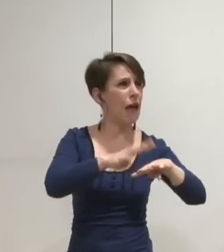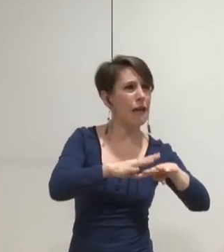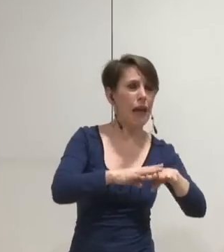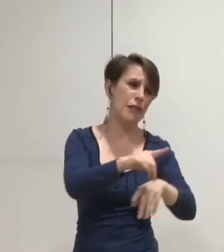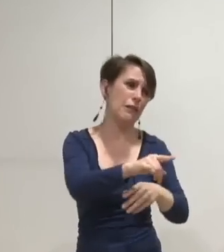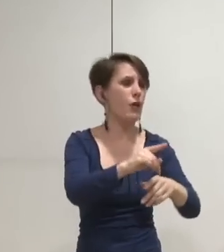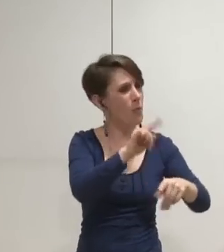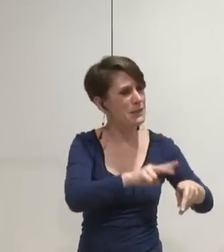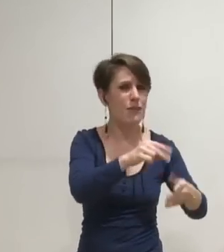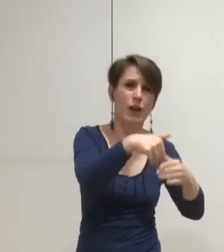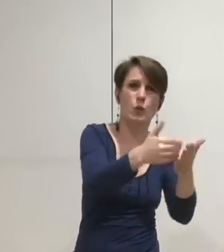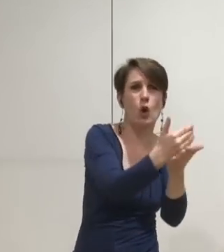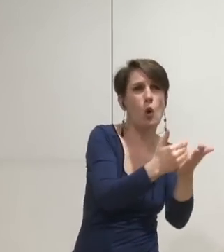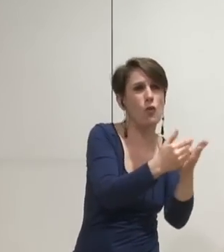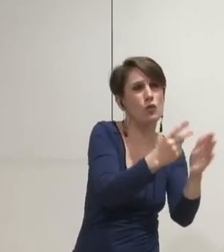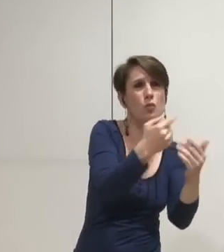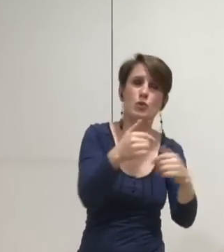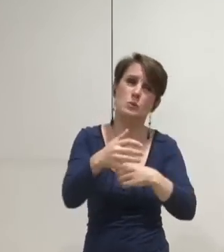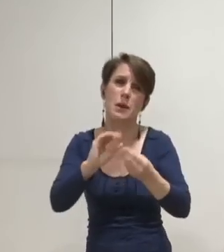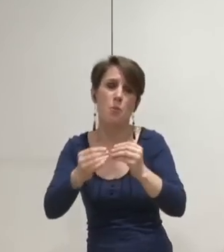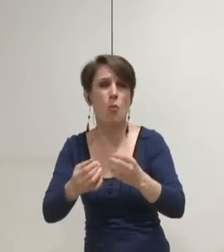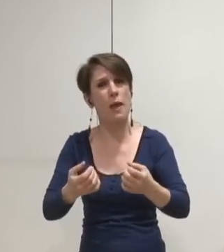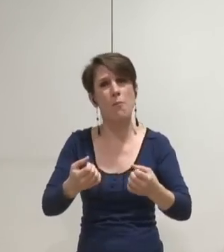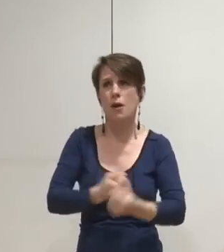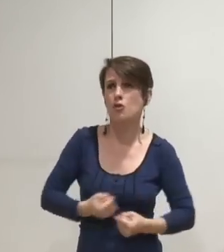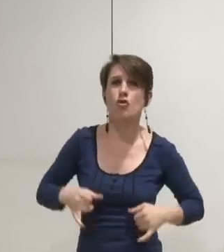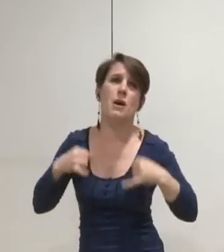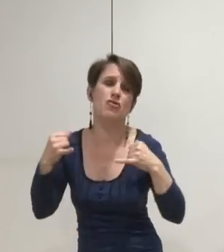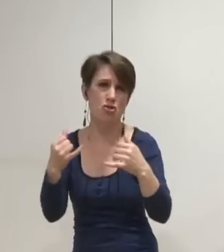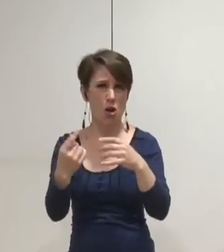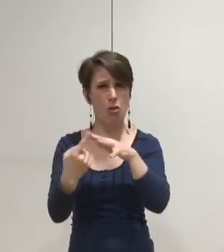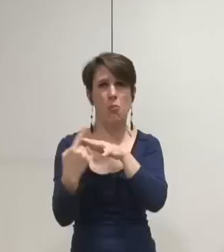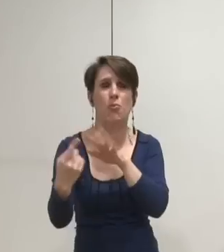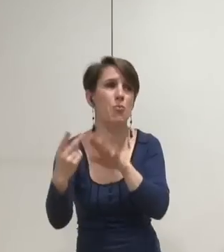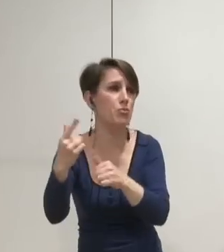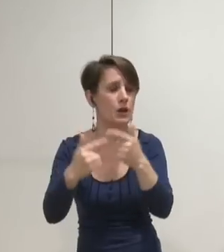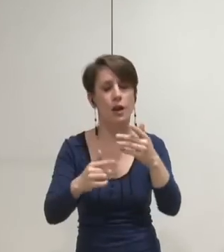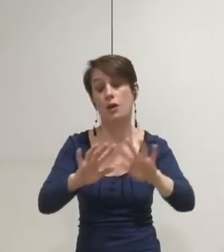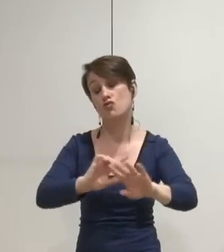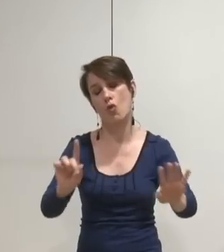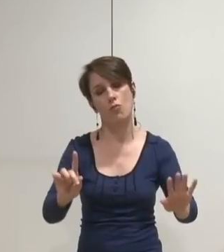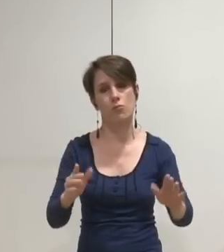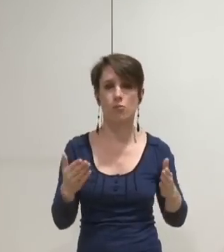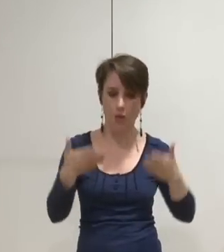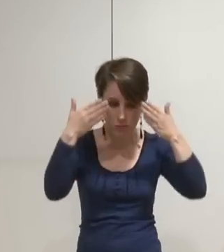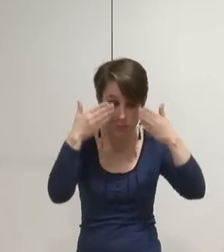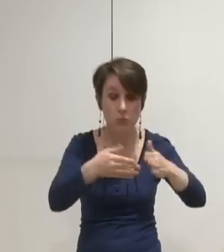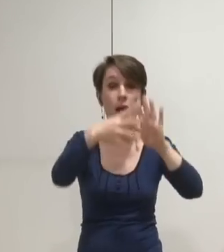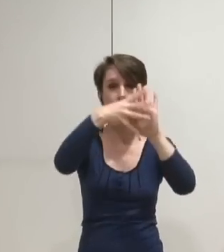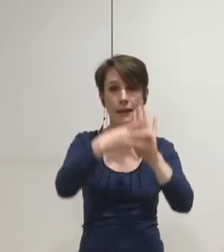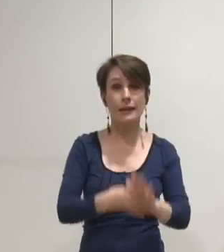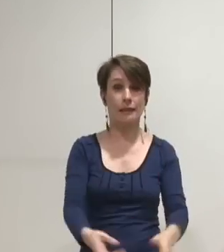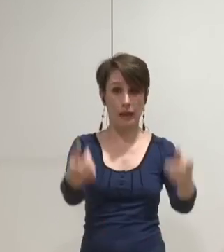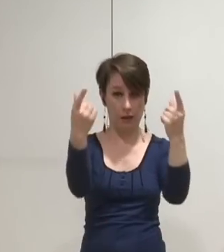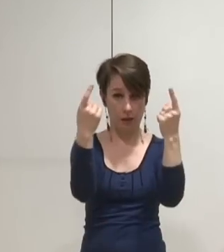certes des revenus importants mais un taux de chômage des jeunes particuliers ou un taux de ménage isolé important et cetera là c'est basé sur un critère